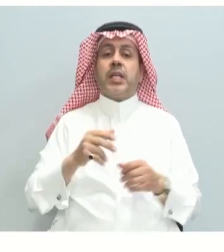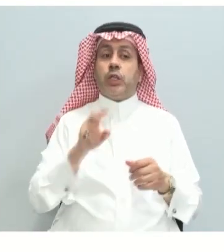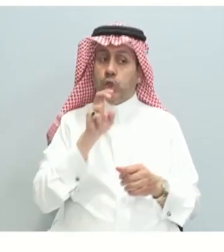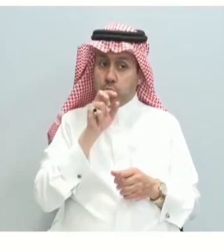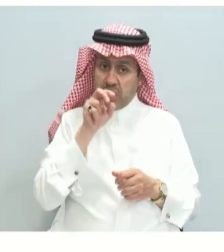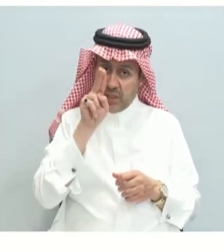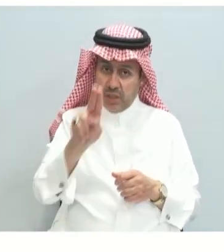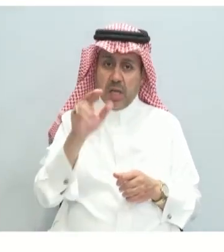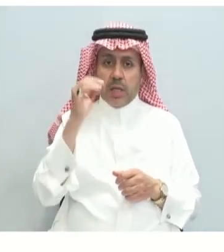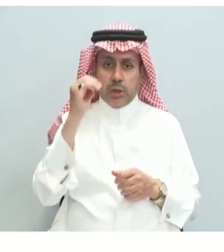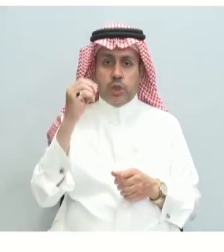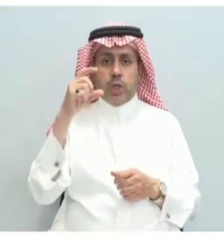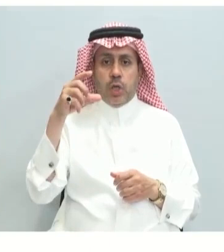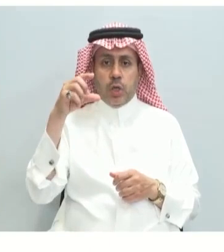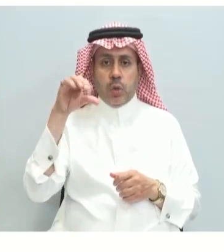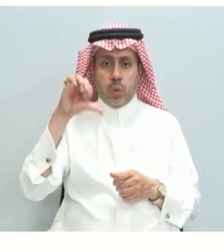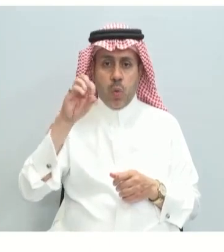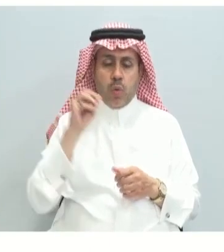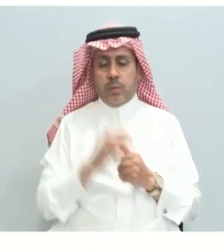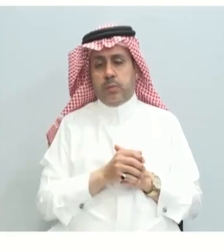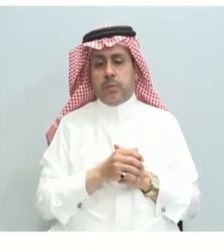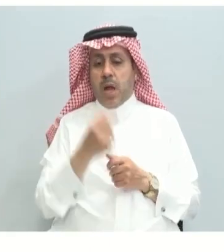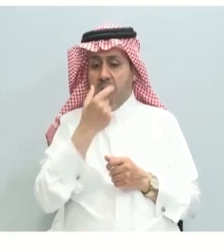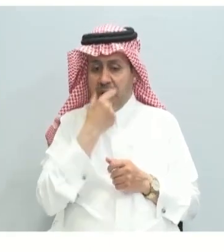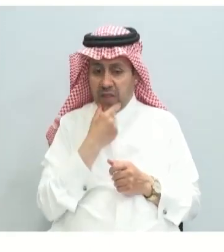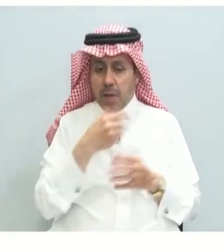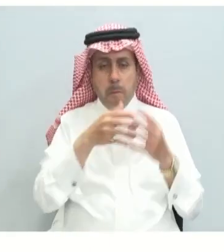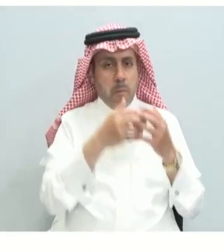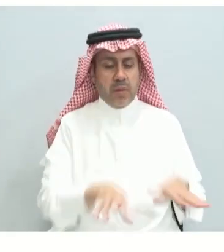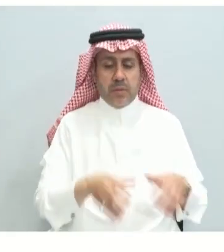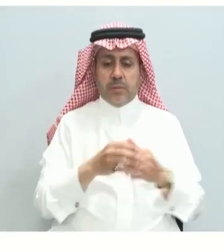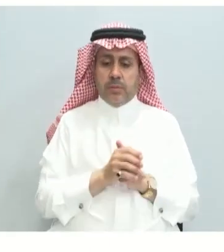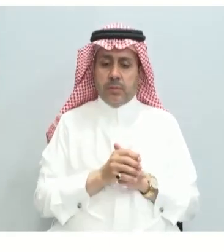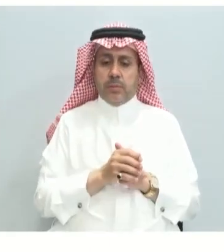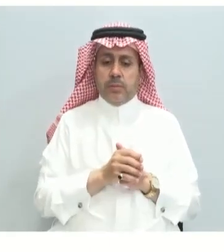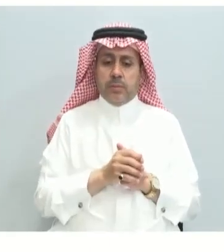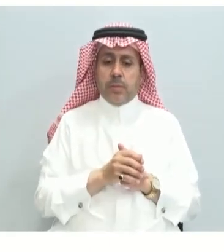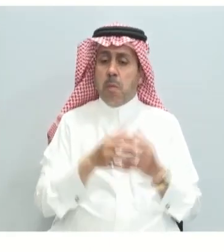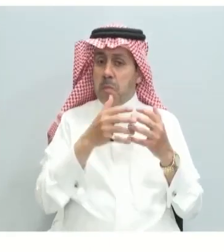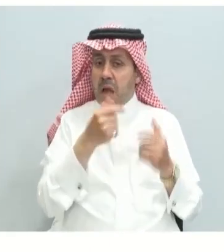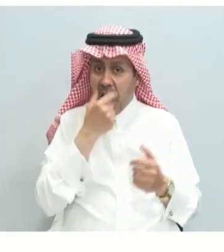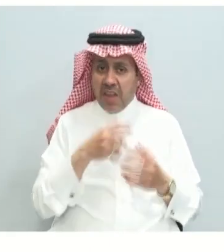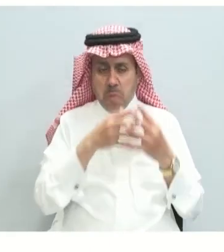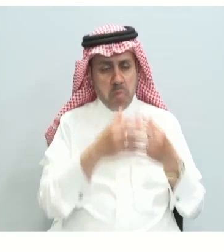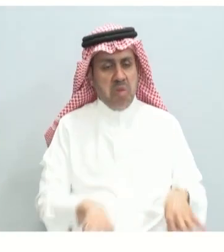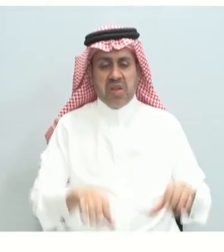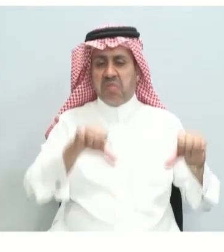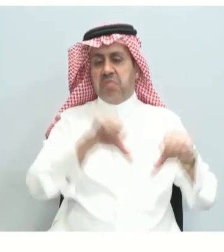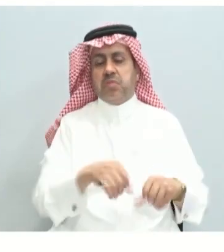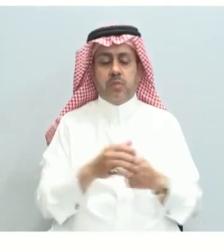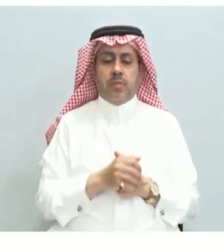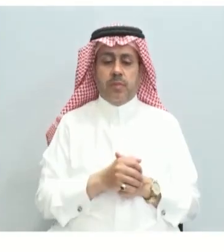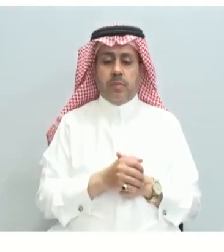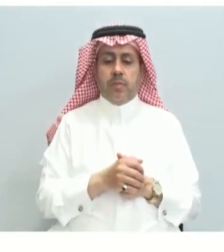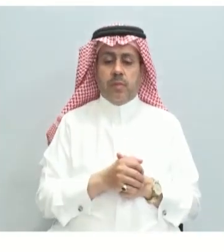المقولة اشتهرت، هو حديث باطل لا أصل له عن النبي صلى